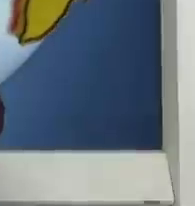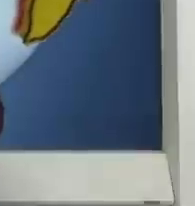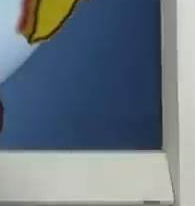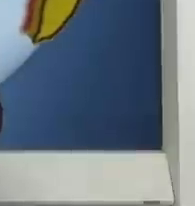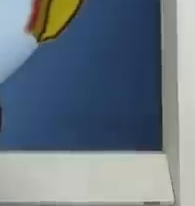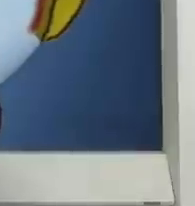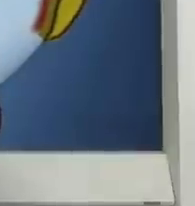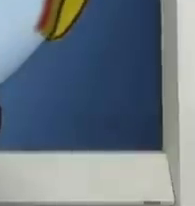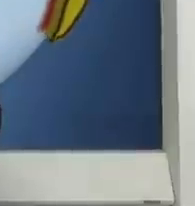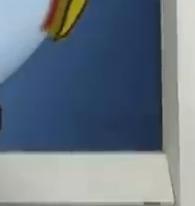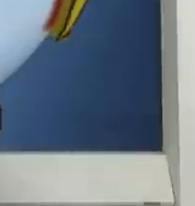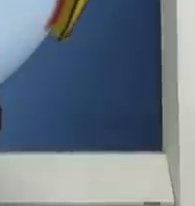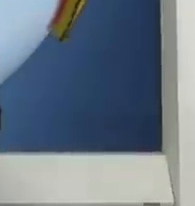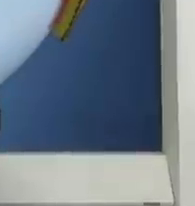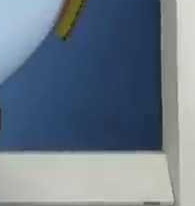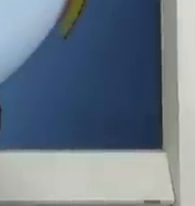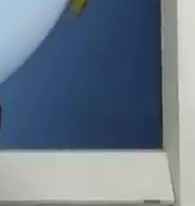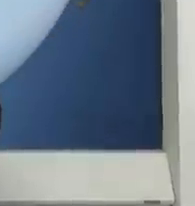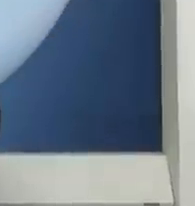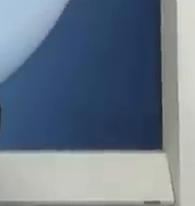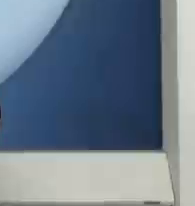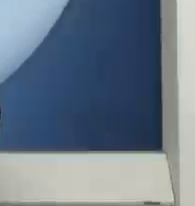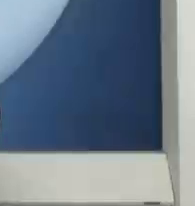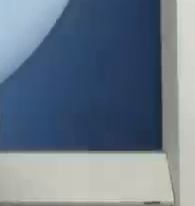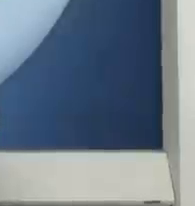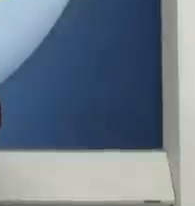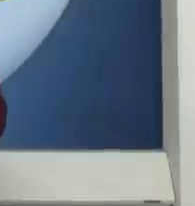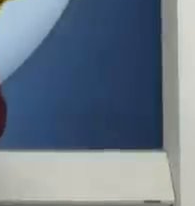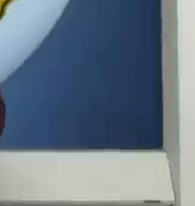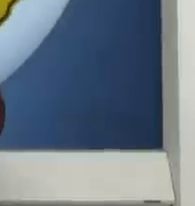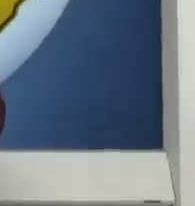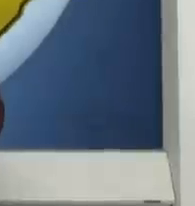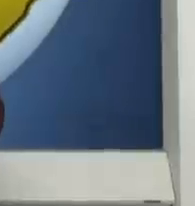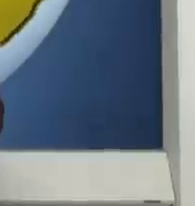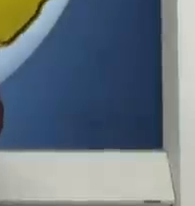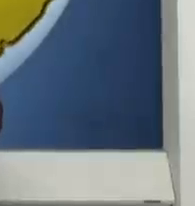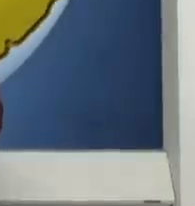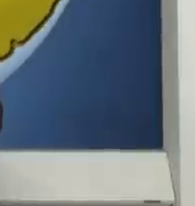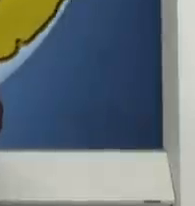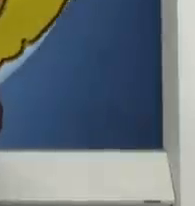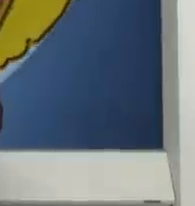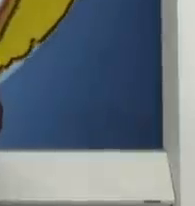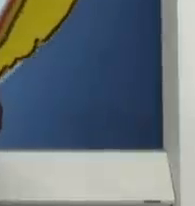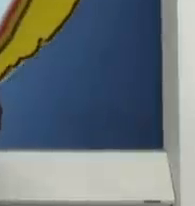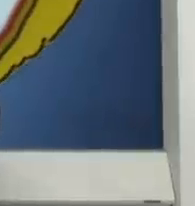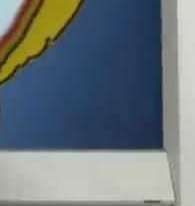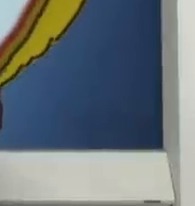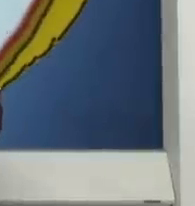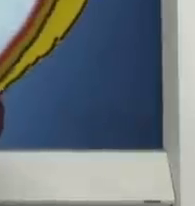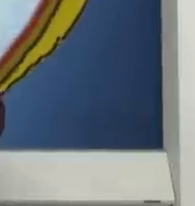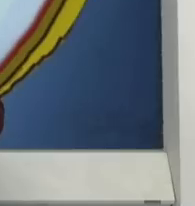ඒ පුවතත් සමගින් සියත උදෑසන ප්‍රවෘත්ති විකාශය නිමාවට පත්වෙනවා. යලිත් අප ඔබ හමුවන්නේ අපගේ මධ්‍යහන ප්‍රවෘත්ති විකාශය